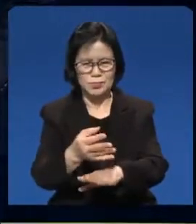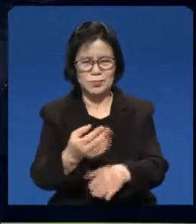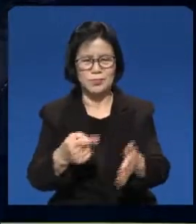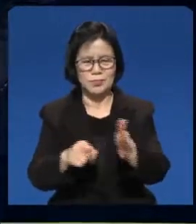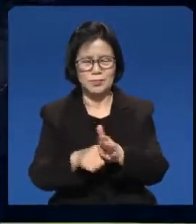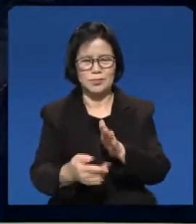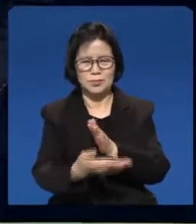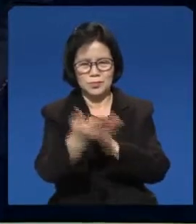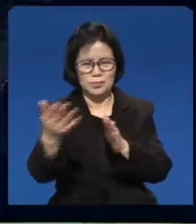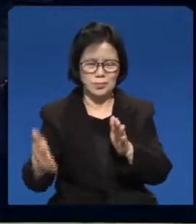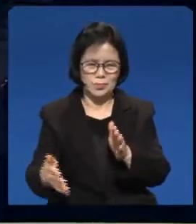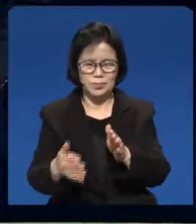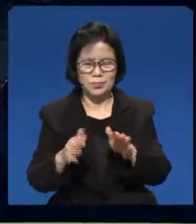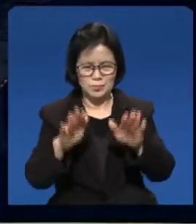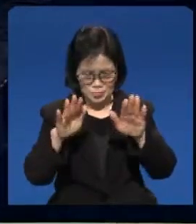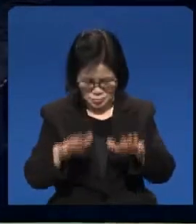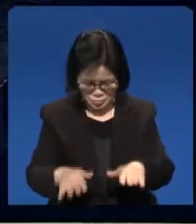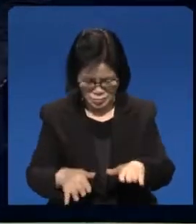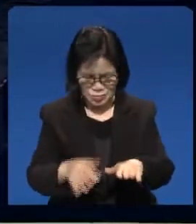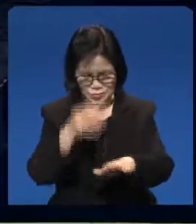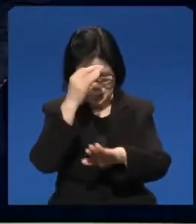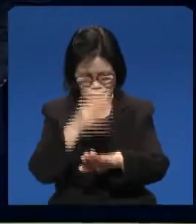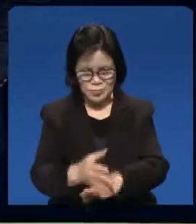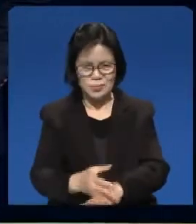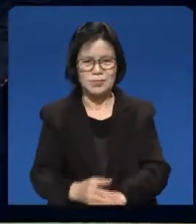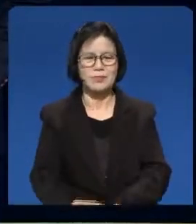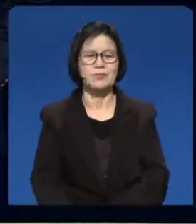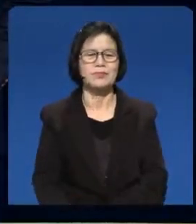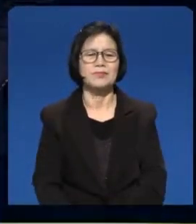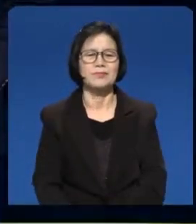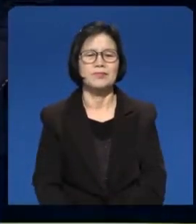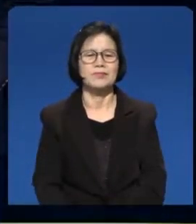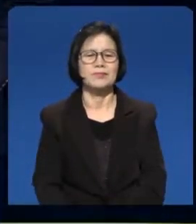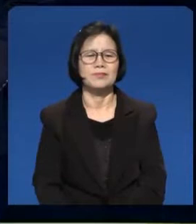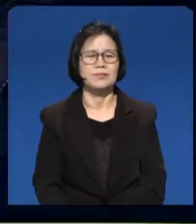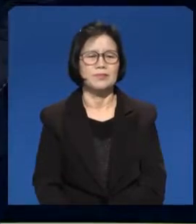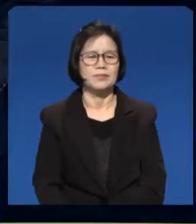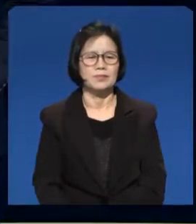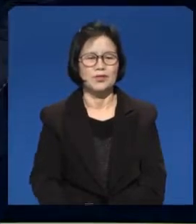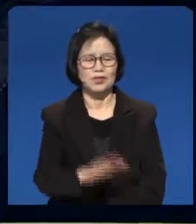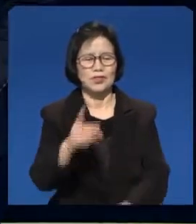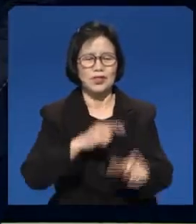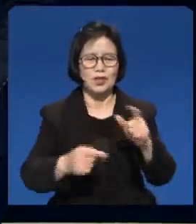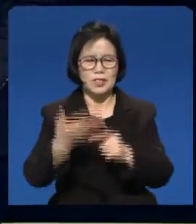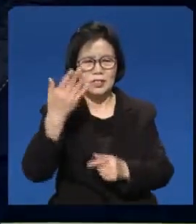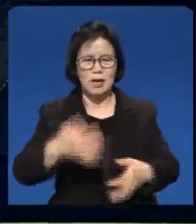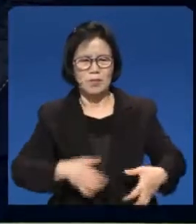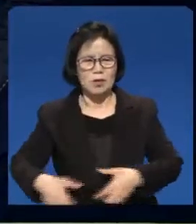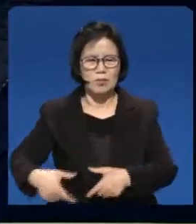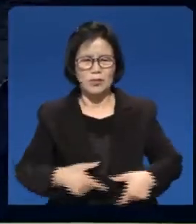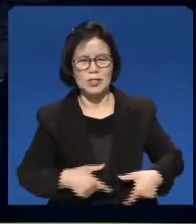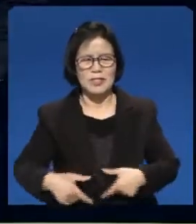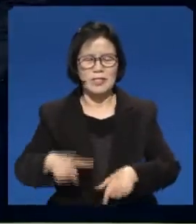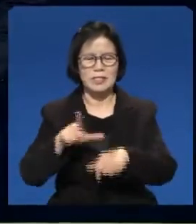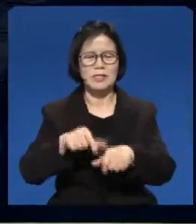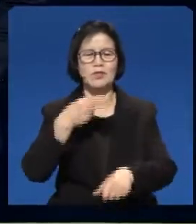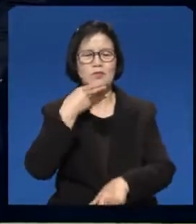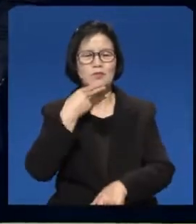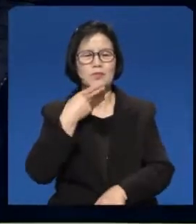사제를 위해서 여러분들에게 엎드려. 우리가 더 이상 머뭇거릴 시간이 없습니다.